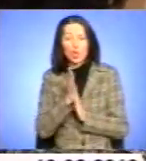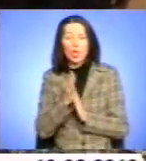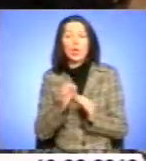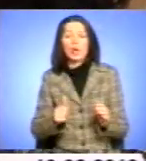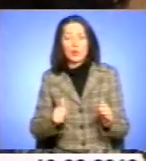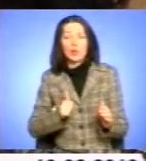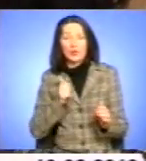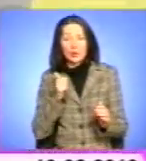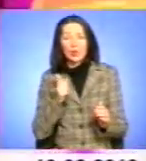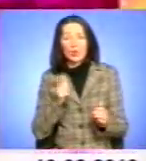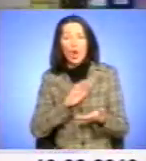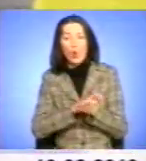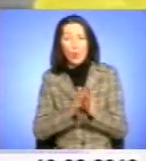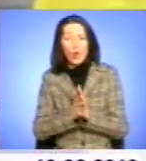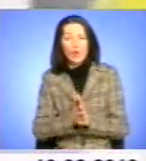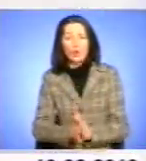умовах.